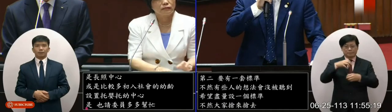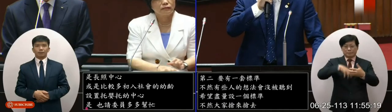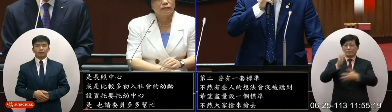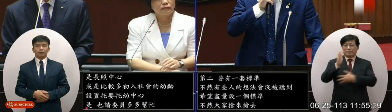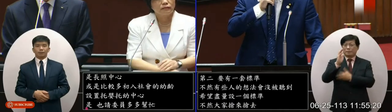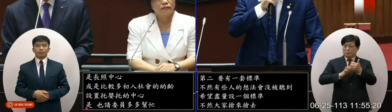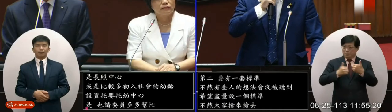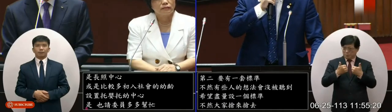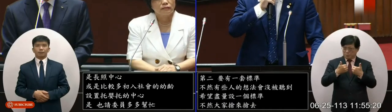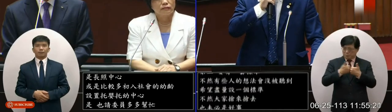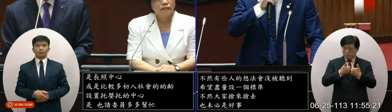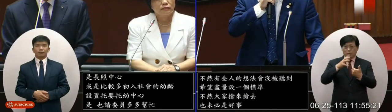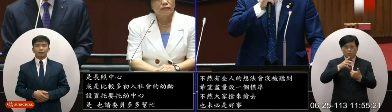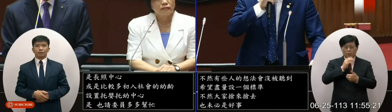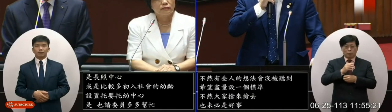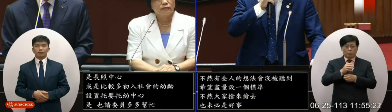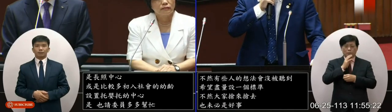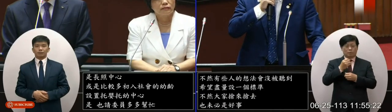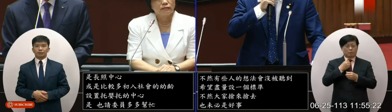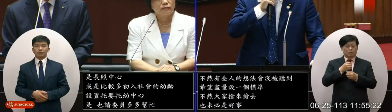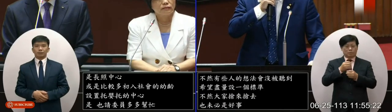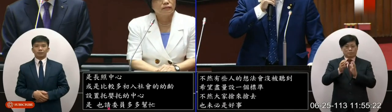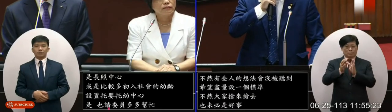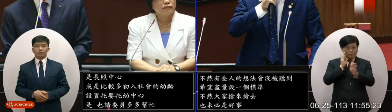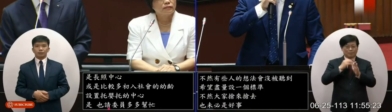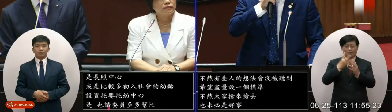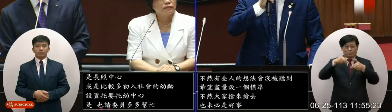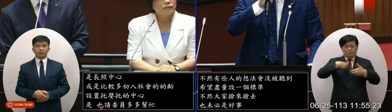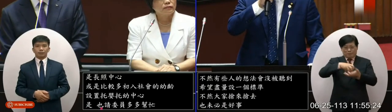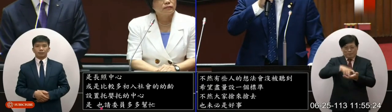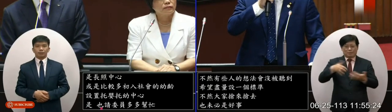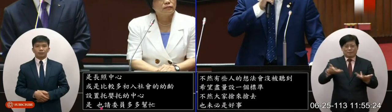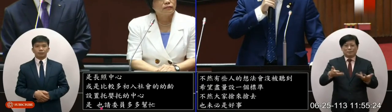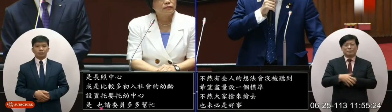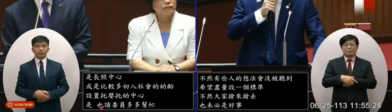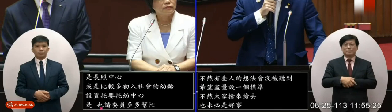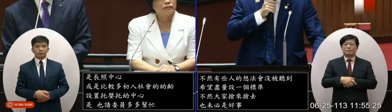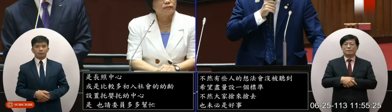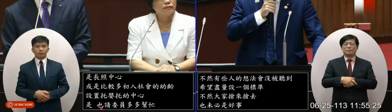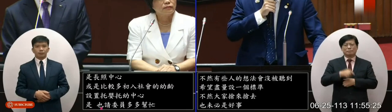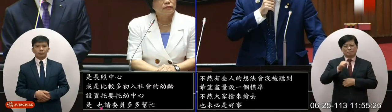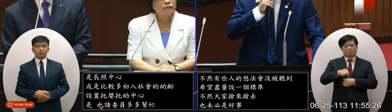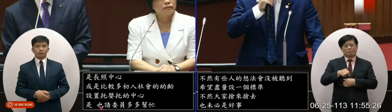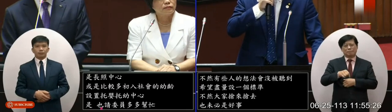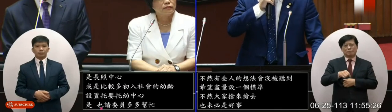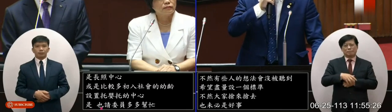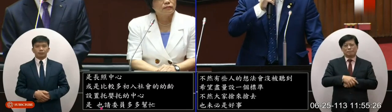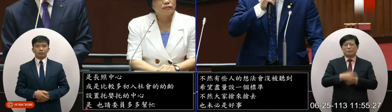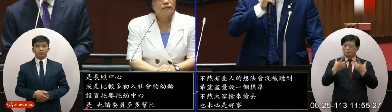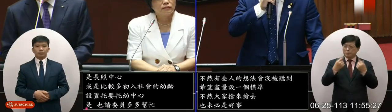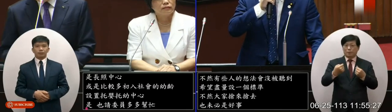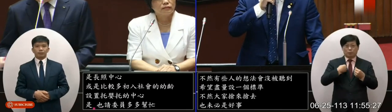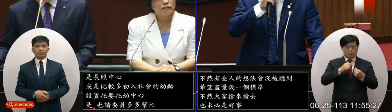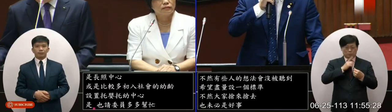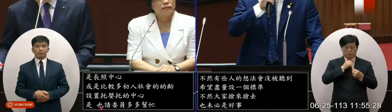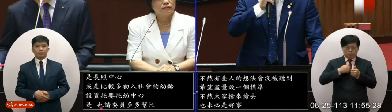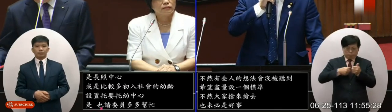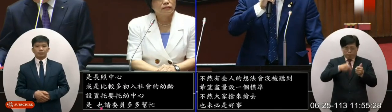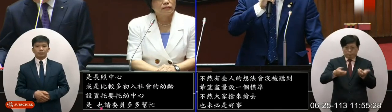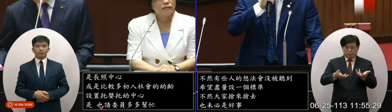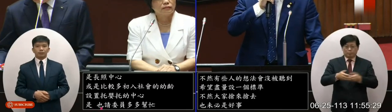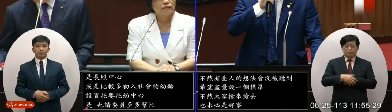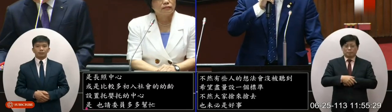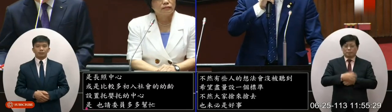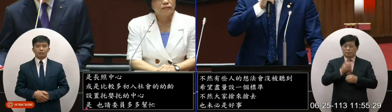内政委员会哦，有在调这个数位身份证的一个部分的。好，那数位身份证的部分，我知道这个一直本席一直有在追这一